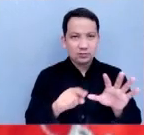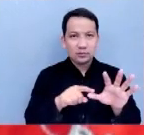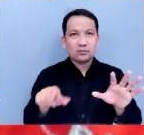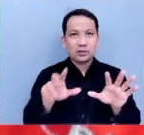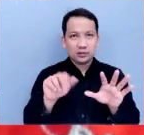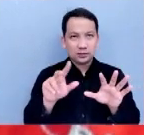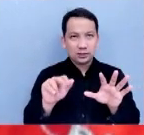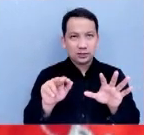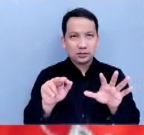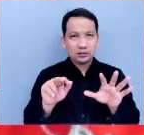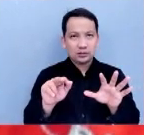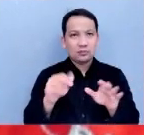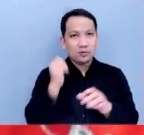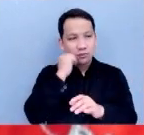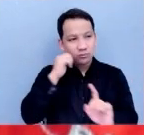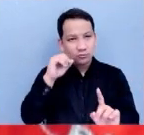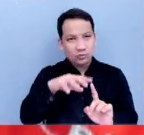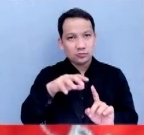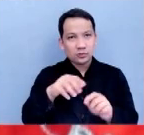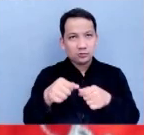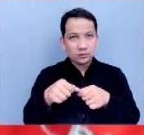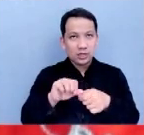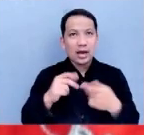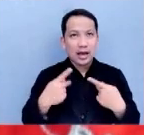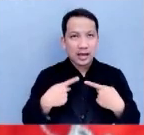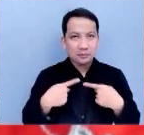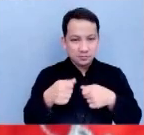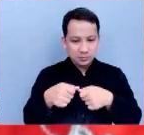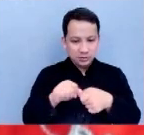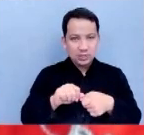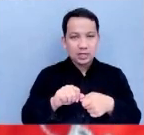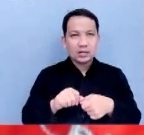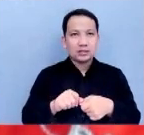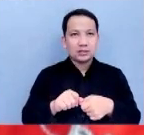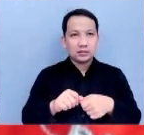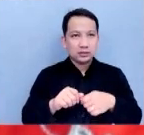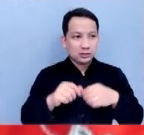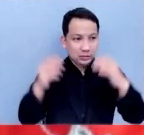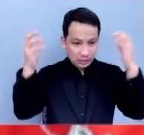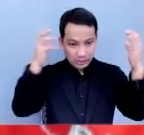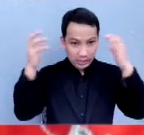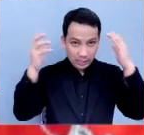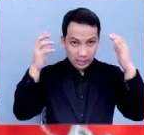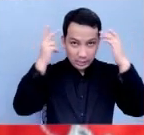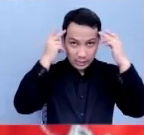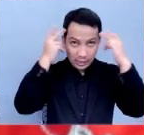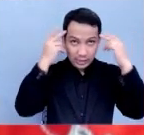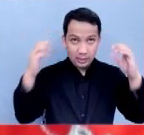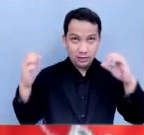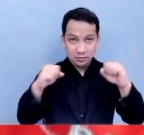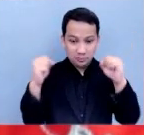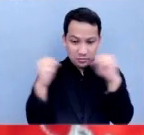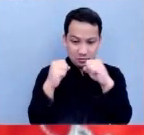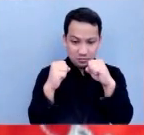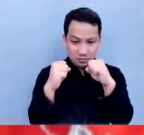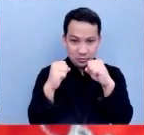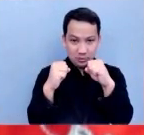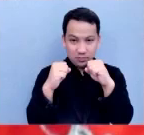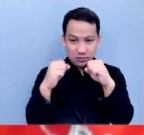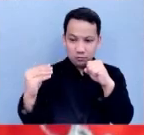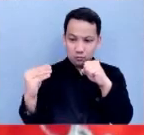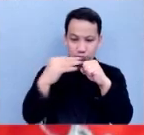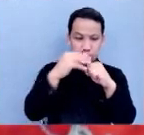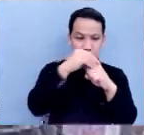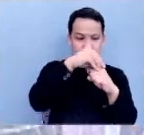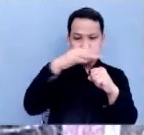5 hanggang 13 taong gulang ang madalas na apektado ng pagkakaroon ng kuto. Head-to-head contact ang pangunahing transmission ng kuto. In short, nakukuha ang kuto